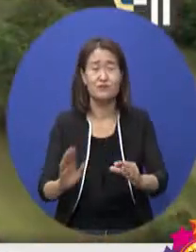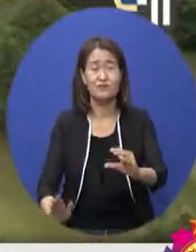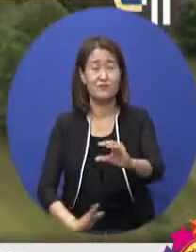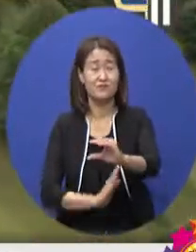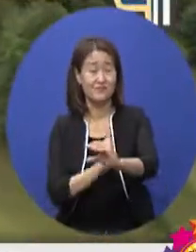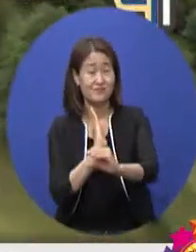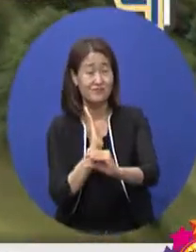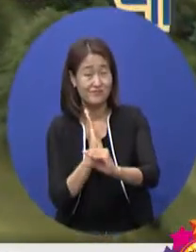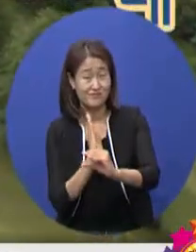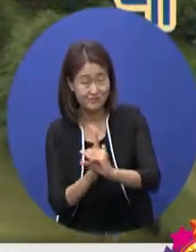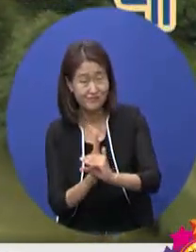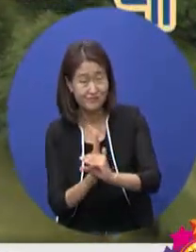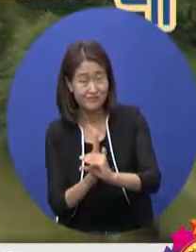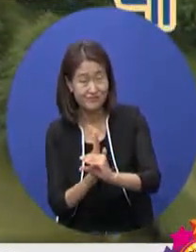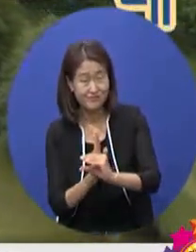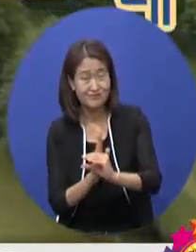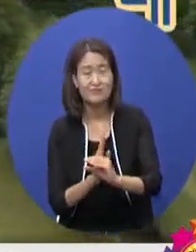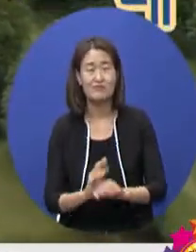밀려오는데